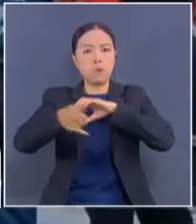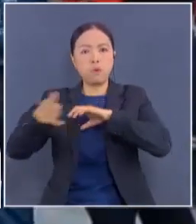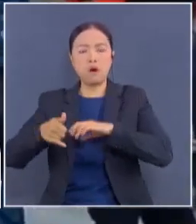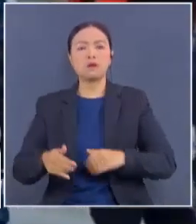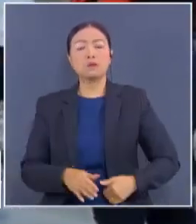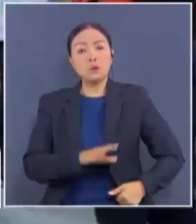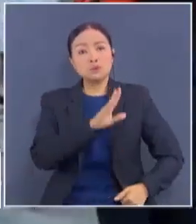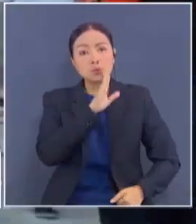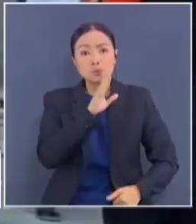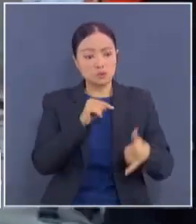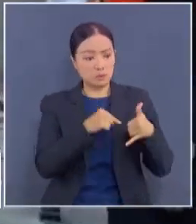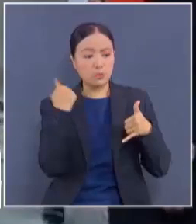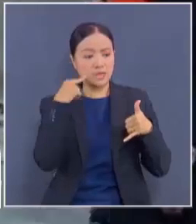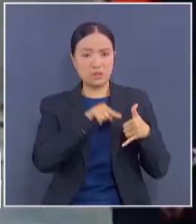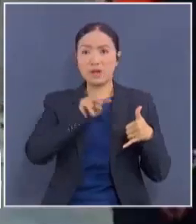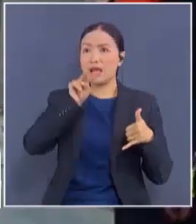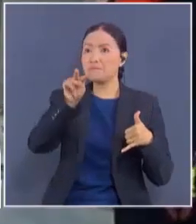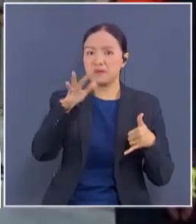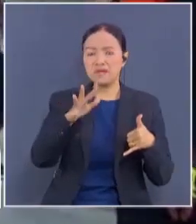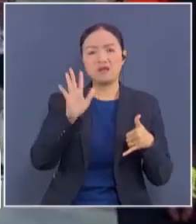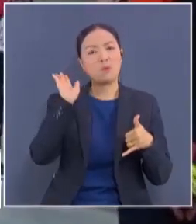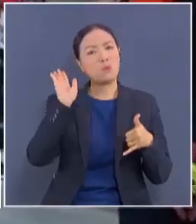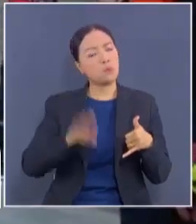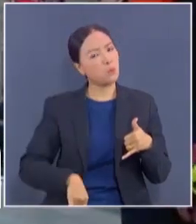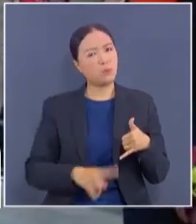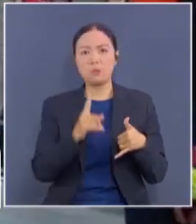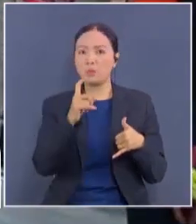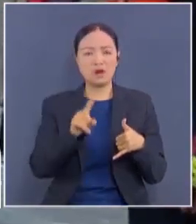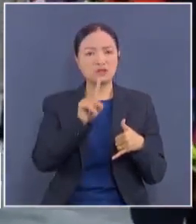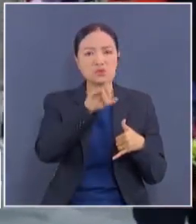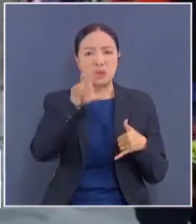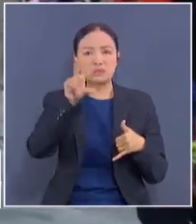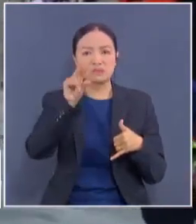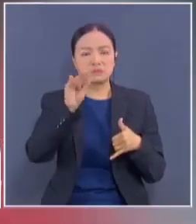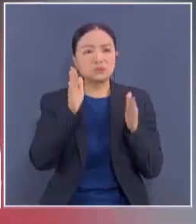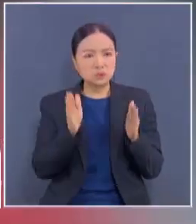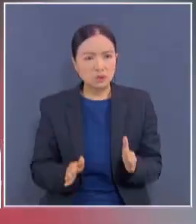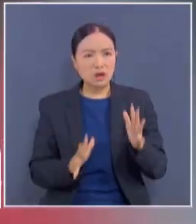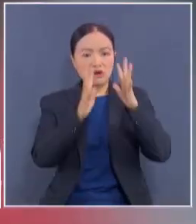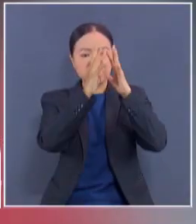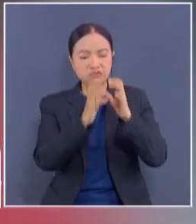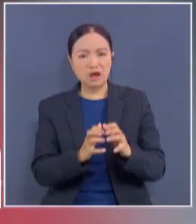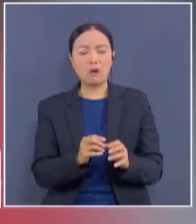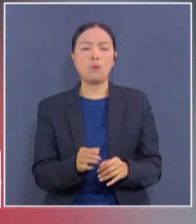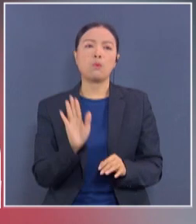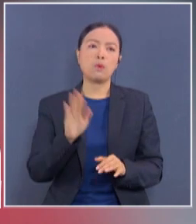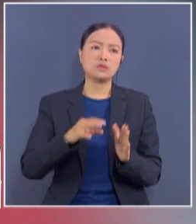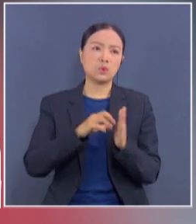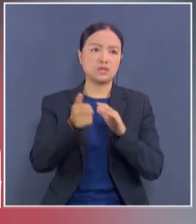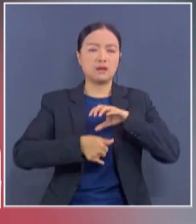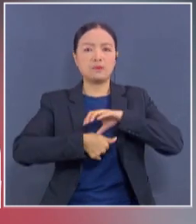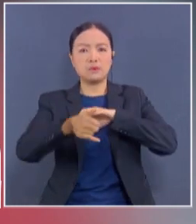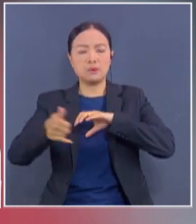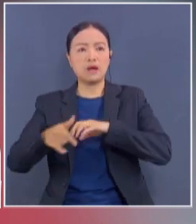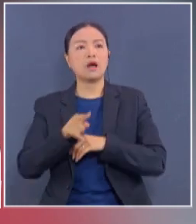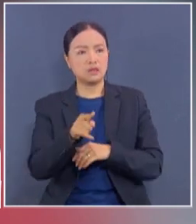130ชีวิตที่อยู่บนอาคารนั้นเนี่ยไม่อยากจะคิดมีรายงานนะคะว่าเจ้าหน้าที่กู้ชีพเนี่ยสามารถช่วยเหลือคนงานที่บาดเจ็บติดอยู่ภายใน